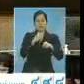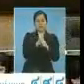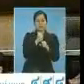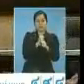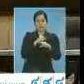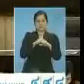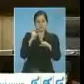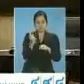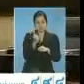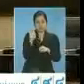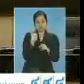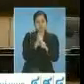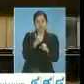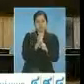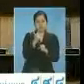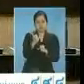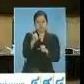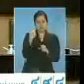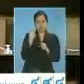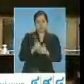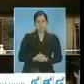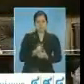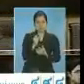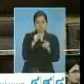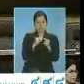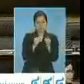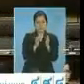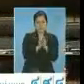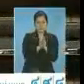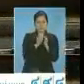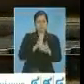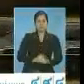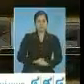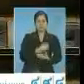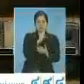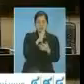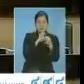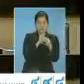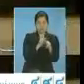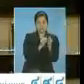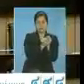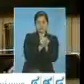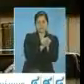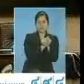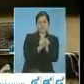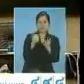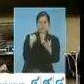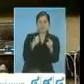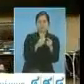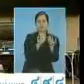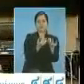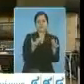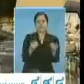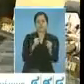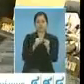ขึ้นลดต้นทุนในการขนส่งโดยรวมและที่สำคัญถ้าเป็นอาหารก็จะสดขึ้น